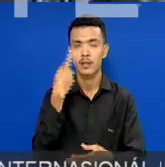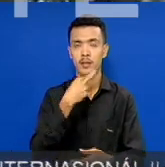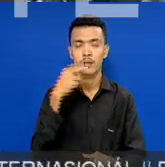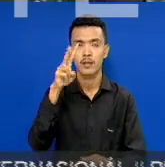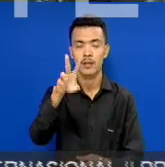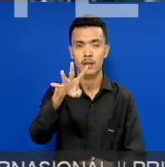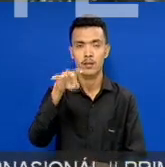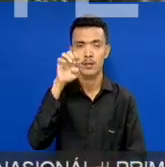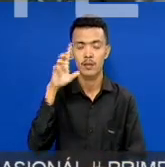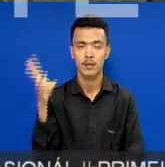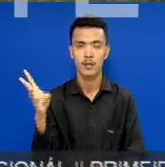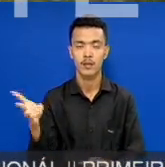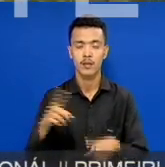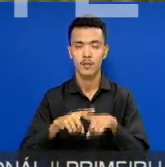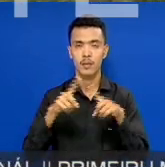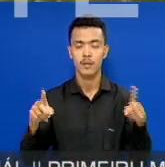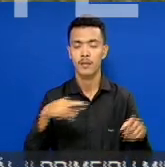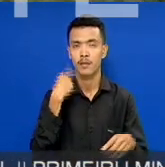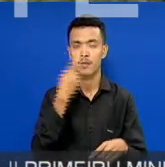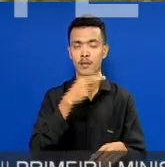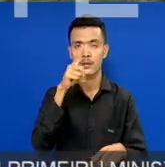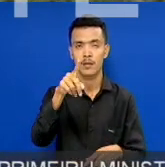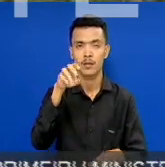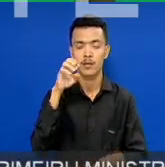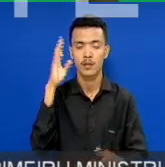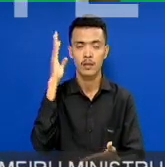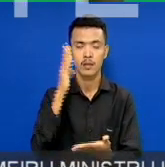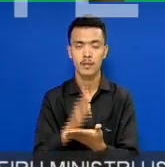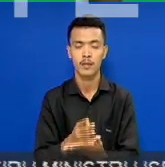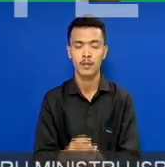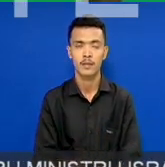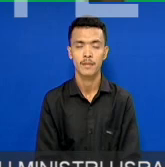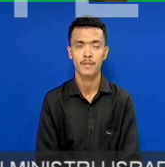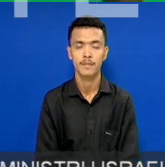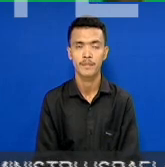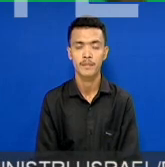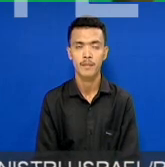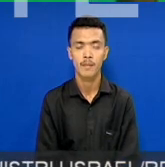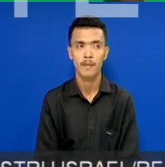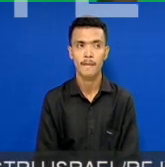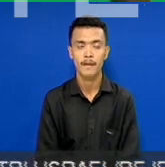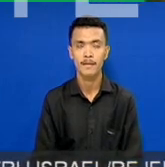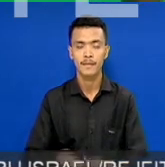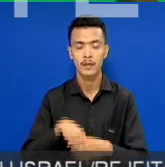atus hat nenulu, mai be i hectares atus ida resin se abandona. Se dudu aisir ne,